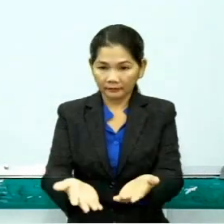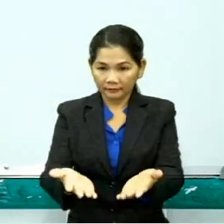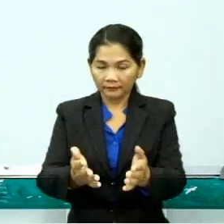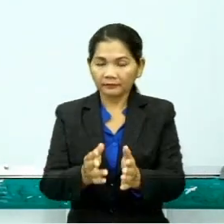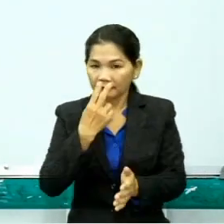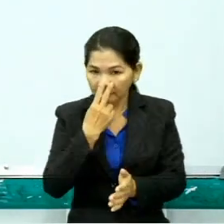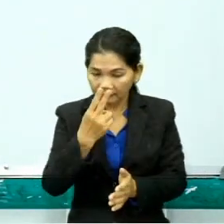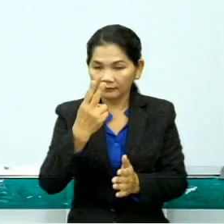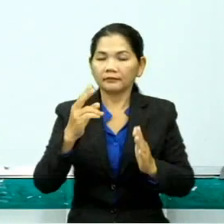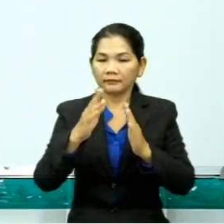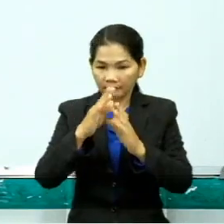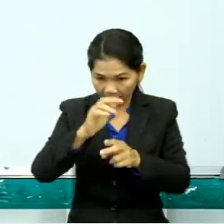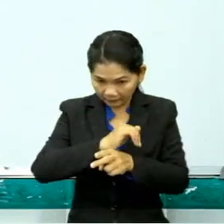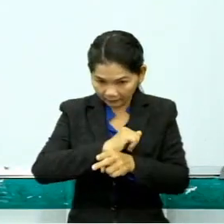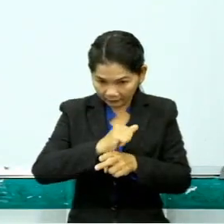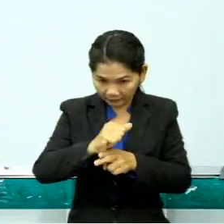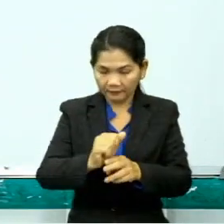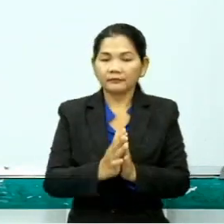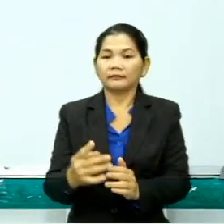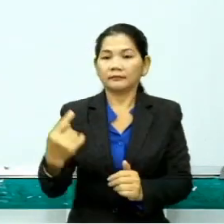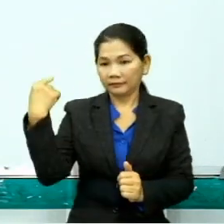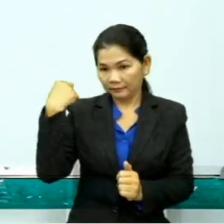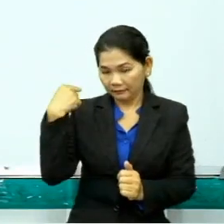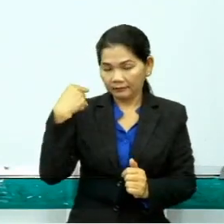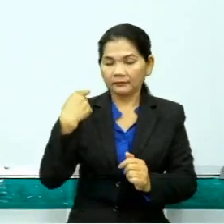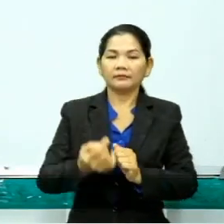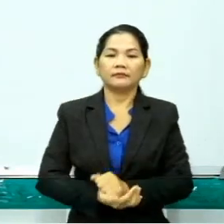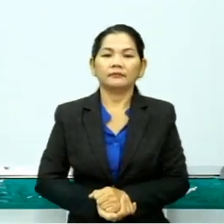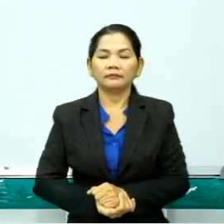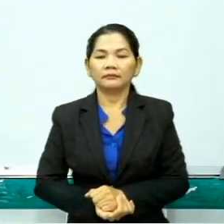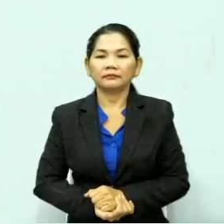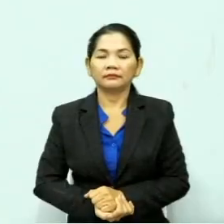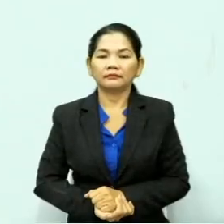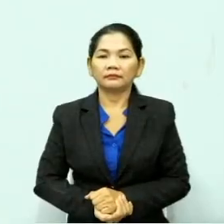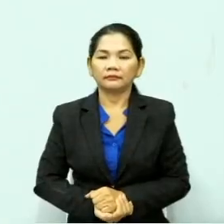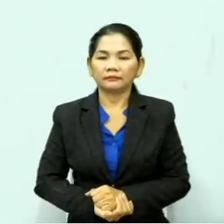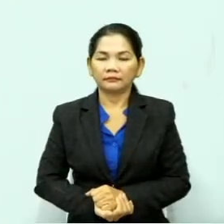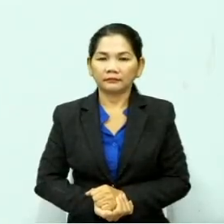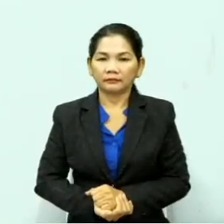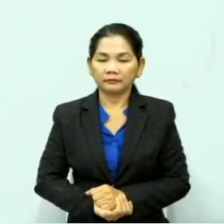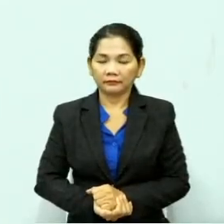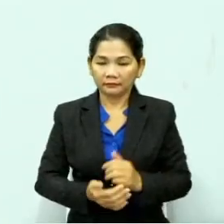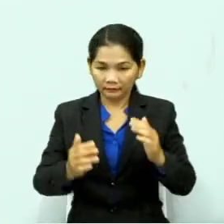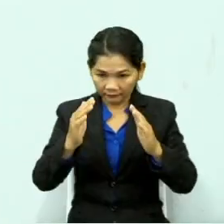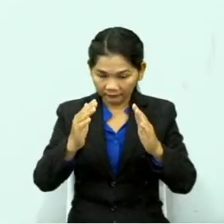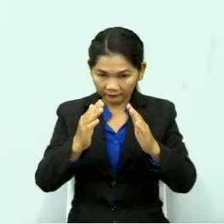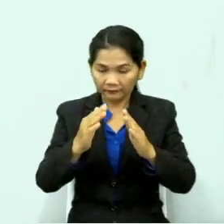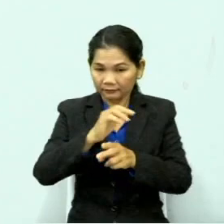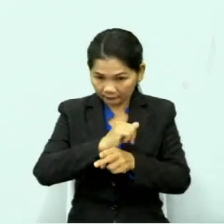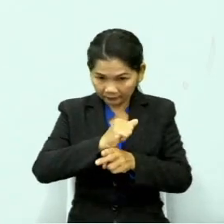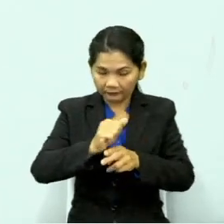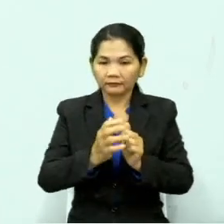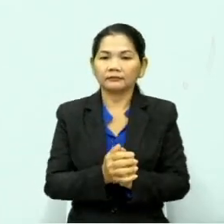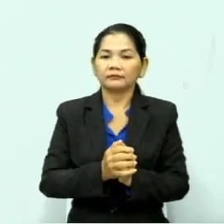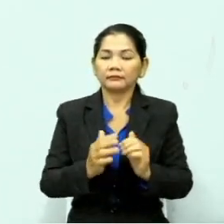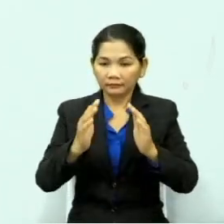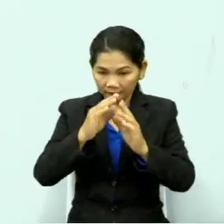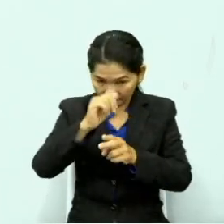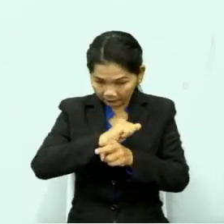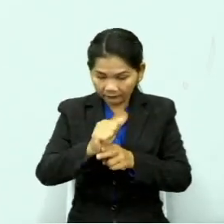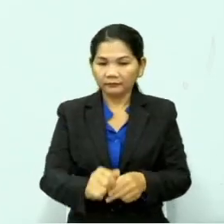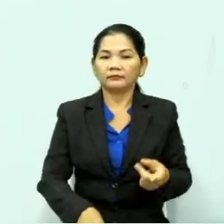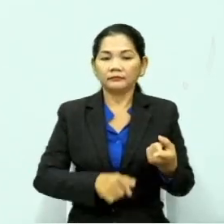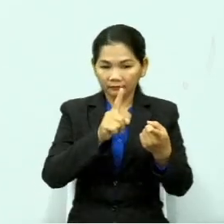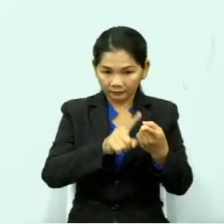mùa kịch ca bà tè dưỡng chà phìm sờ mấy nha con nế. Chà xâm rạp kịch ca bà tè dưỡng chà. Kịch ca bà tè